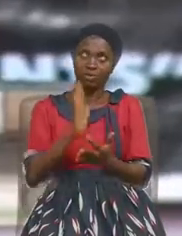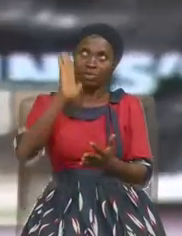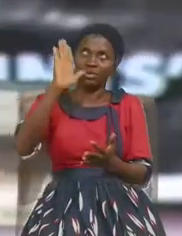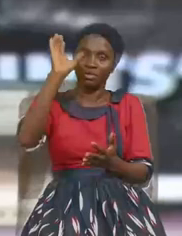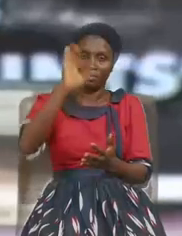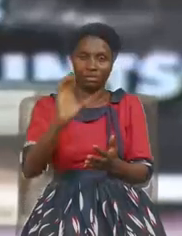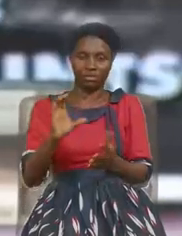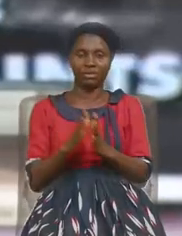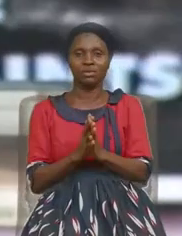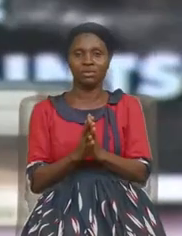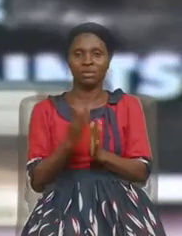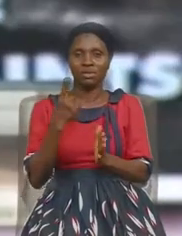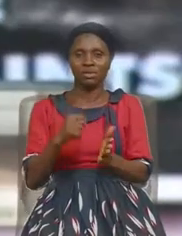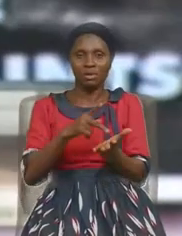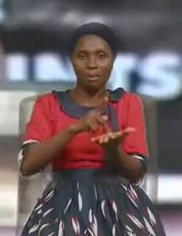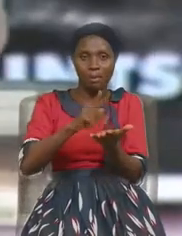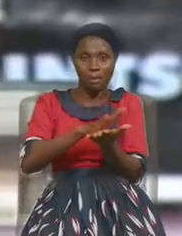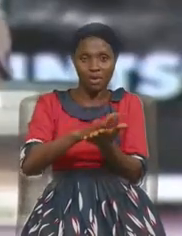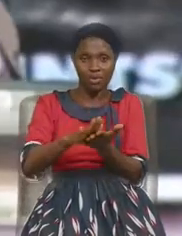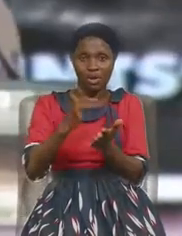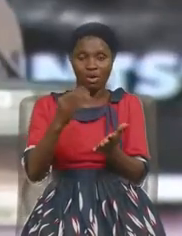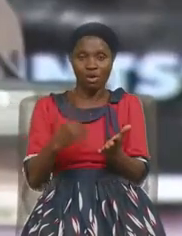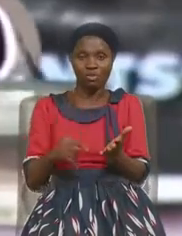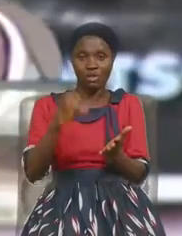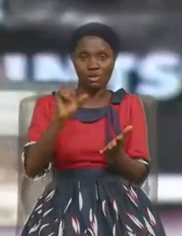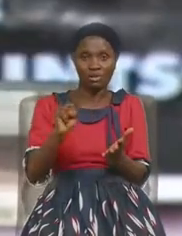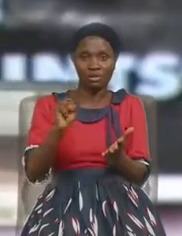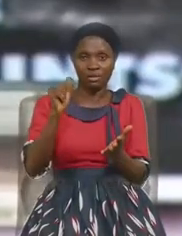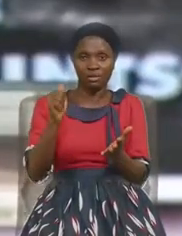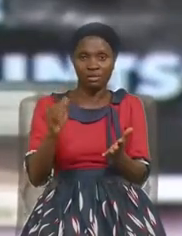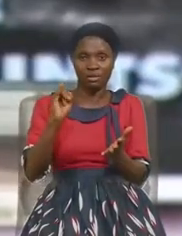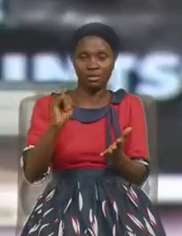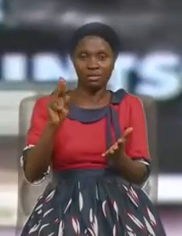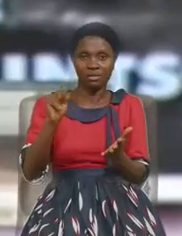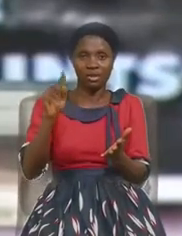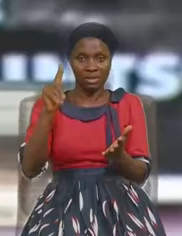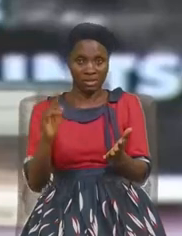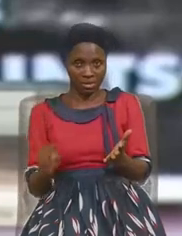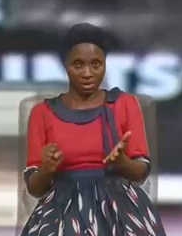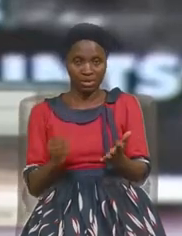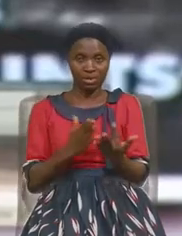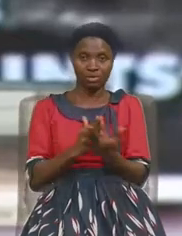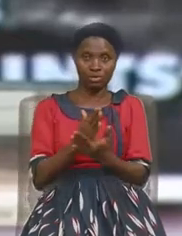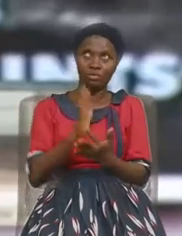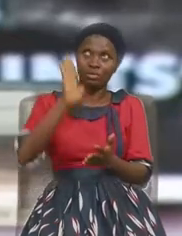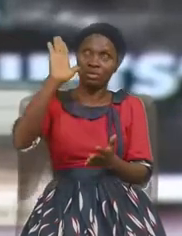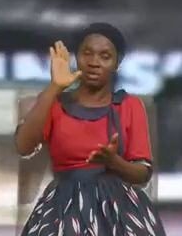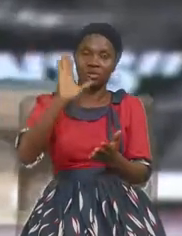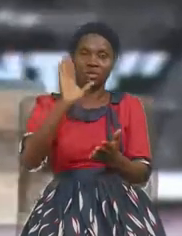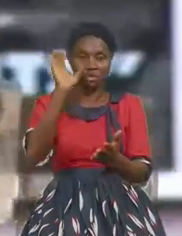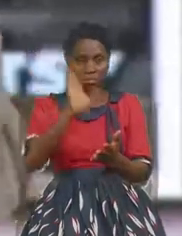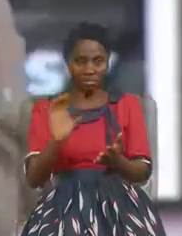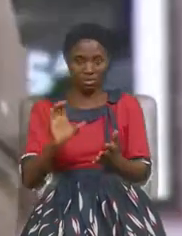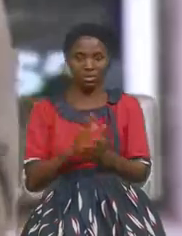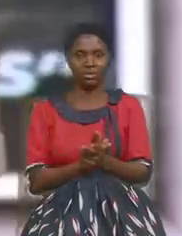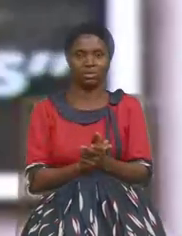La pureté des saints par sa croix. En Hébreux, au chapitre